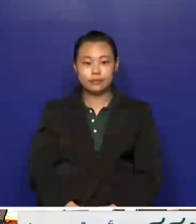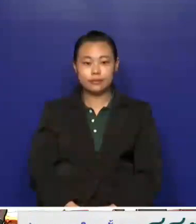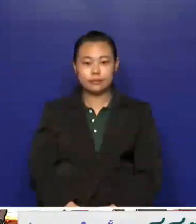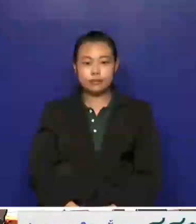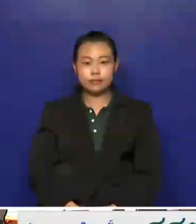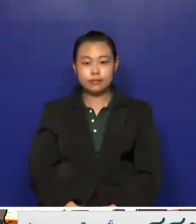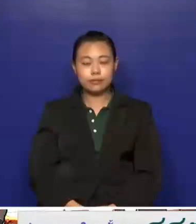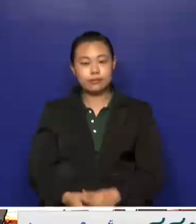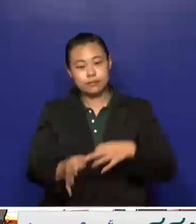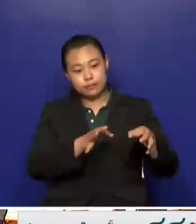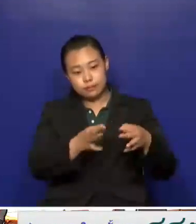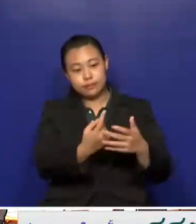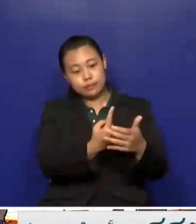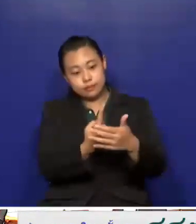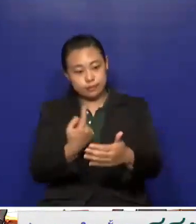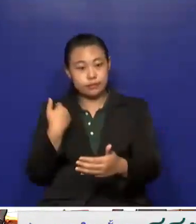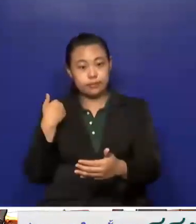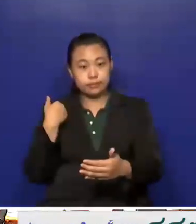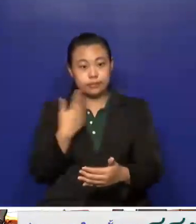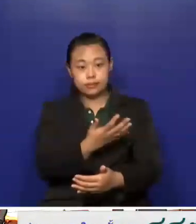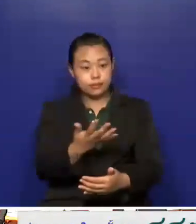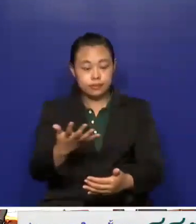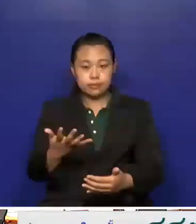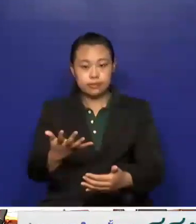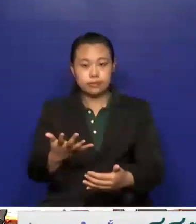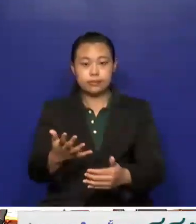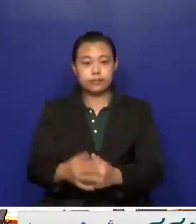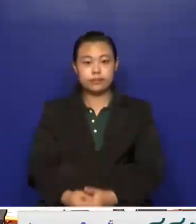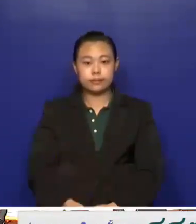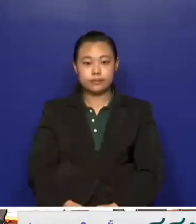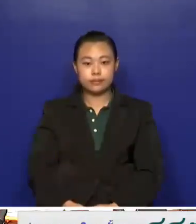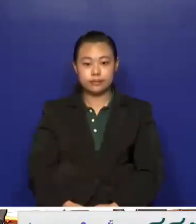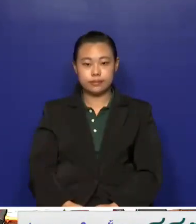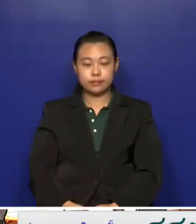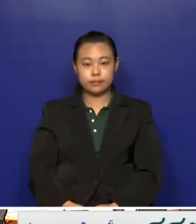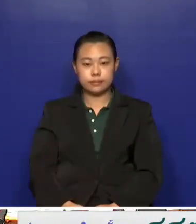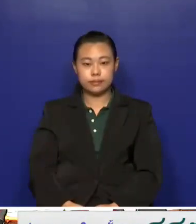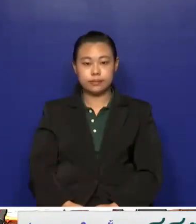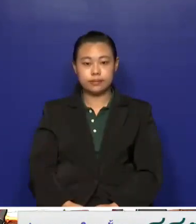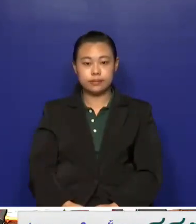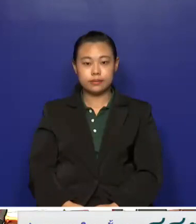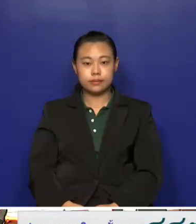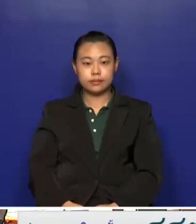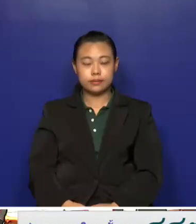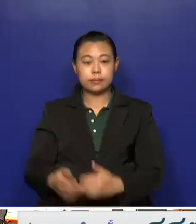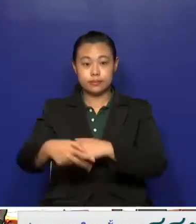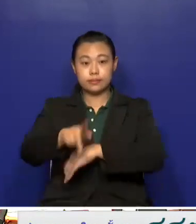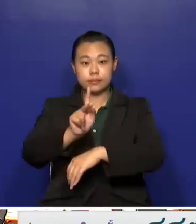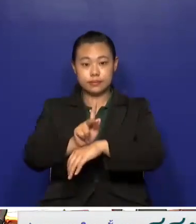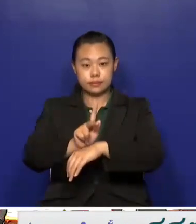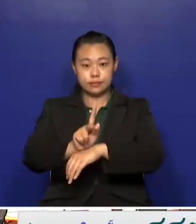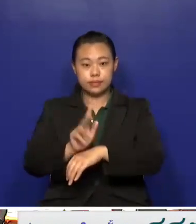ท่านผู้ชี้แจงมีอะไรจะชี้แจงไหมไม่มีใช่ไหมครับ ขออนุญาตท่านประธานครับมี